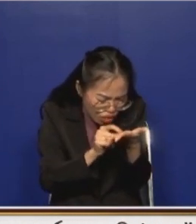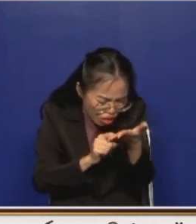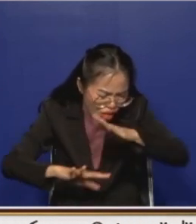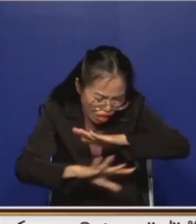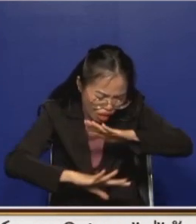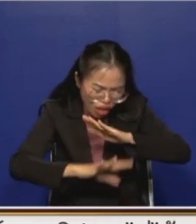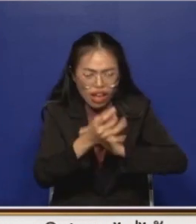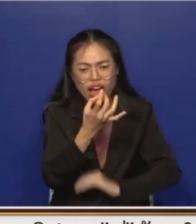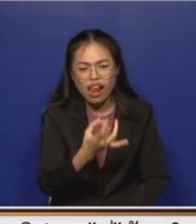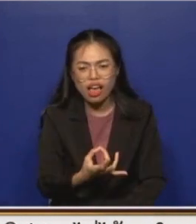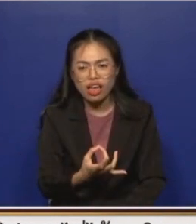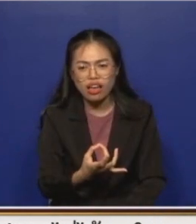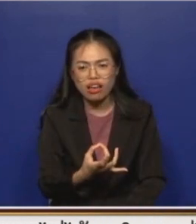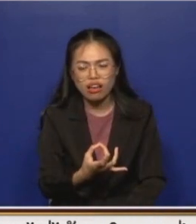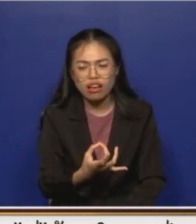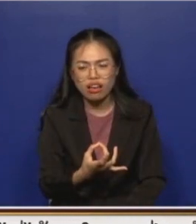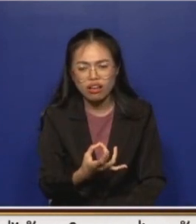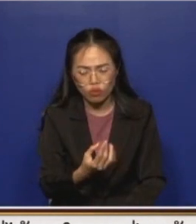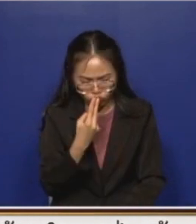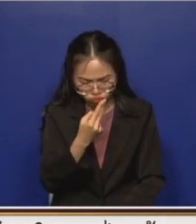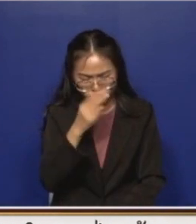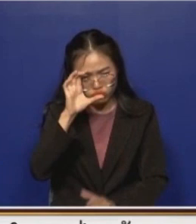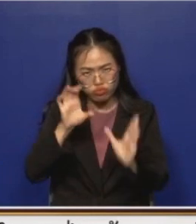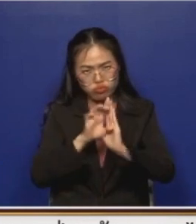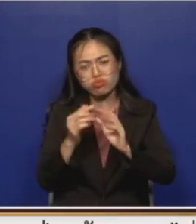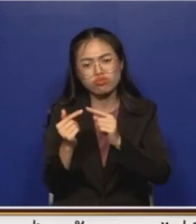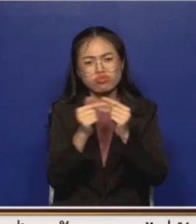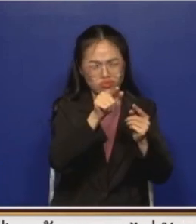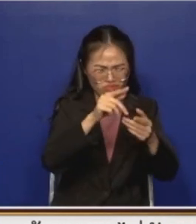ในชีวิตคือเข้าแถวรอรับแจกอาหารฮะ